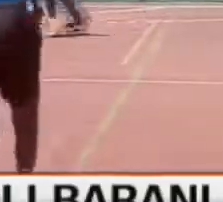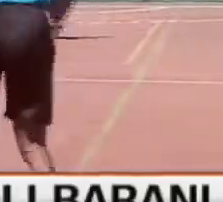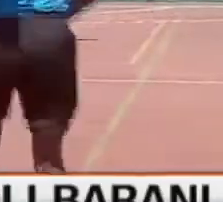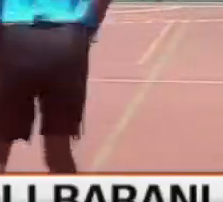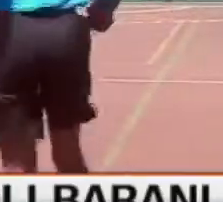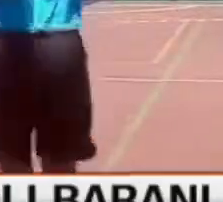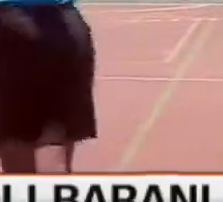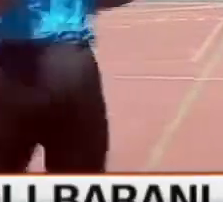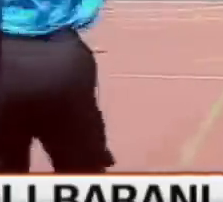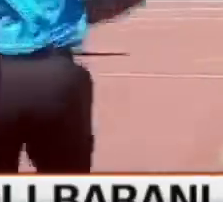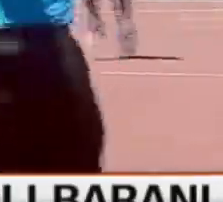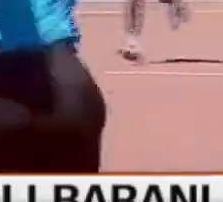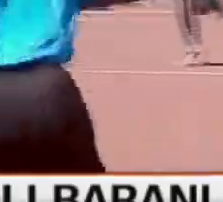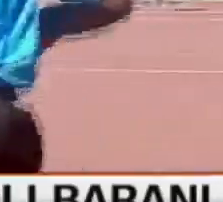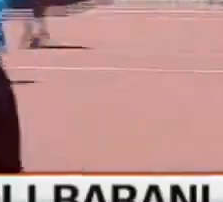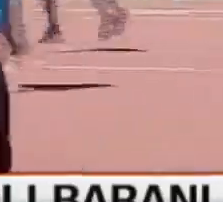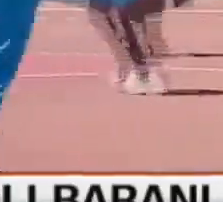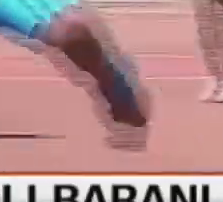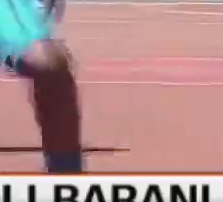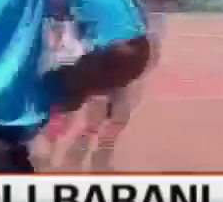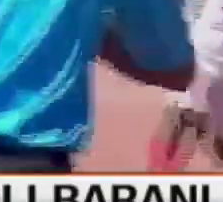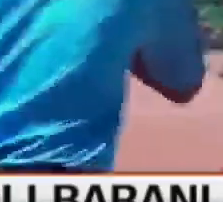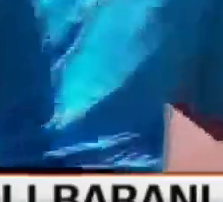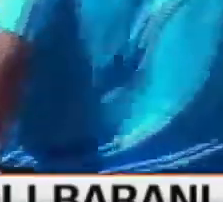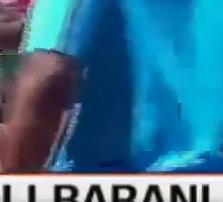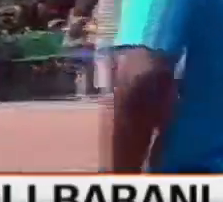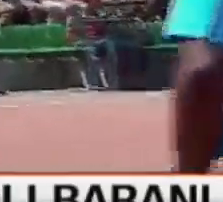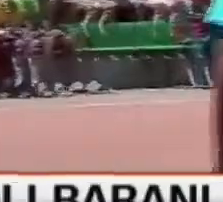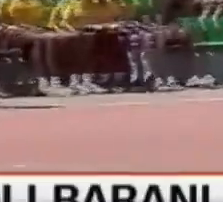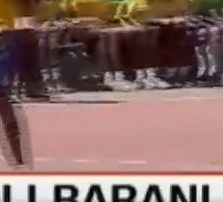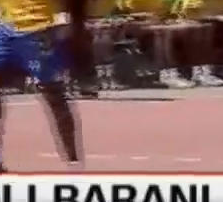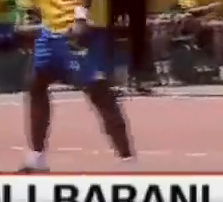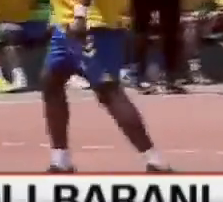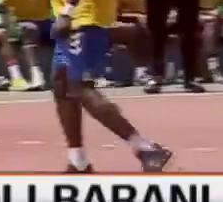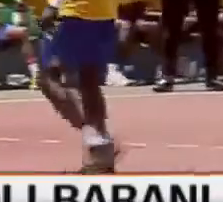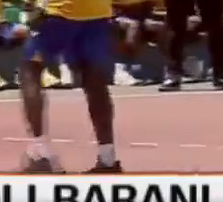Na tunaona timu ya NCPB.